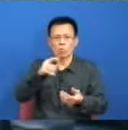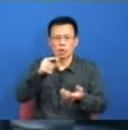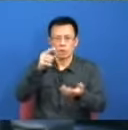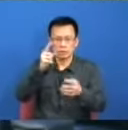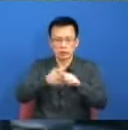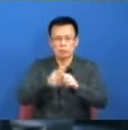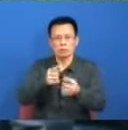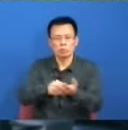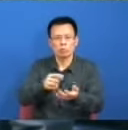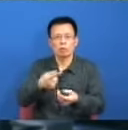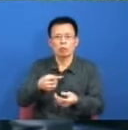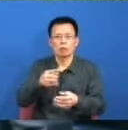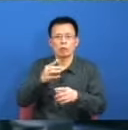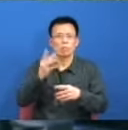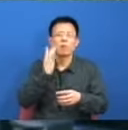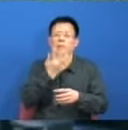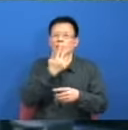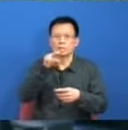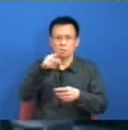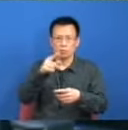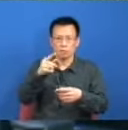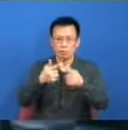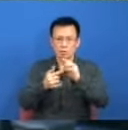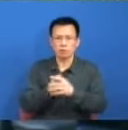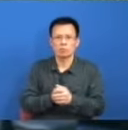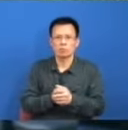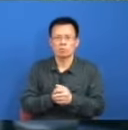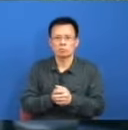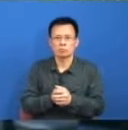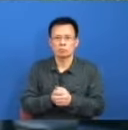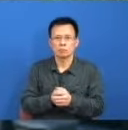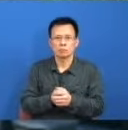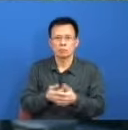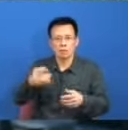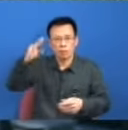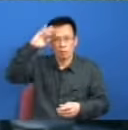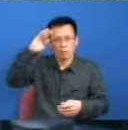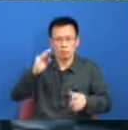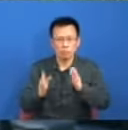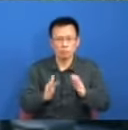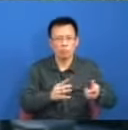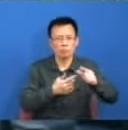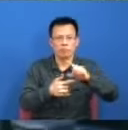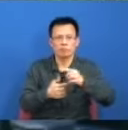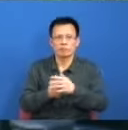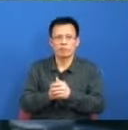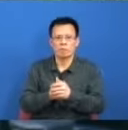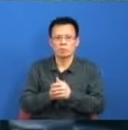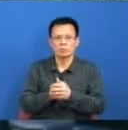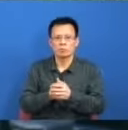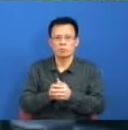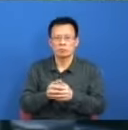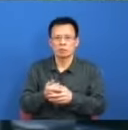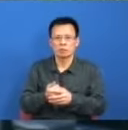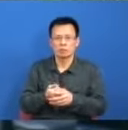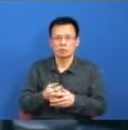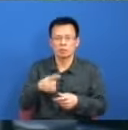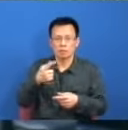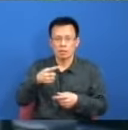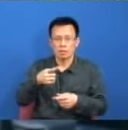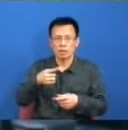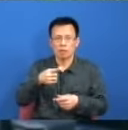知道呢個情況。第二點咧就係話警方處理嘅方法啦，究竟係佢認為一個即係必